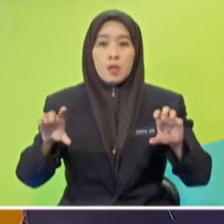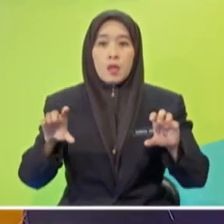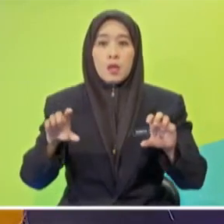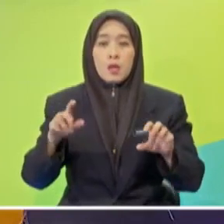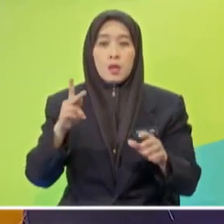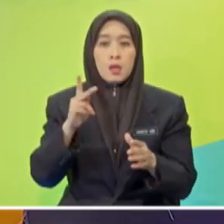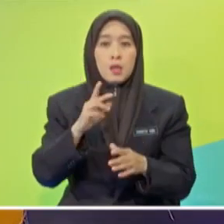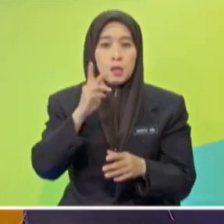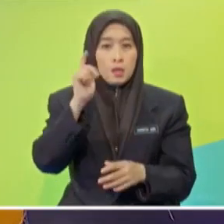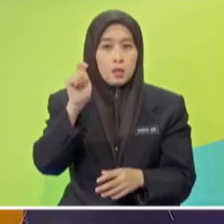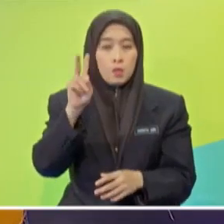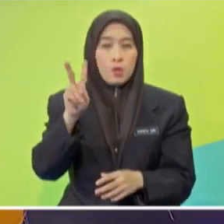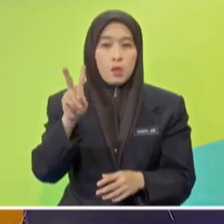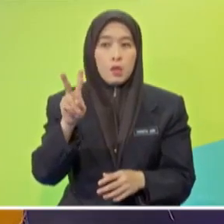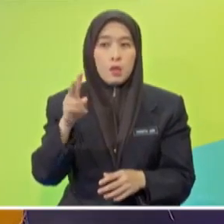prestasi keseluruhan